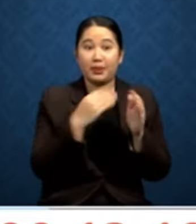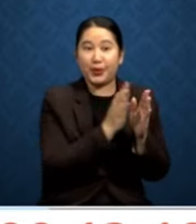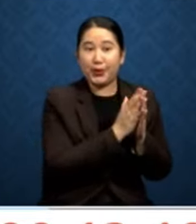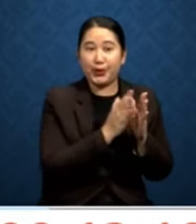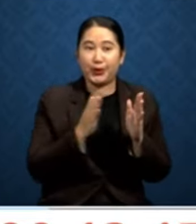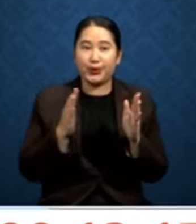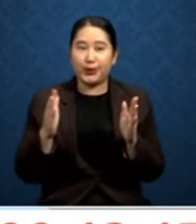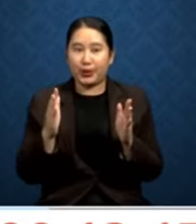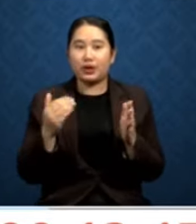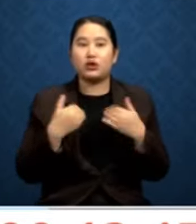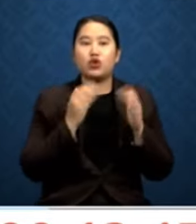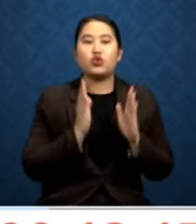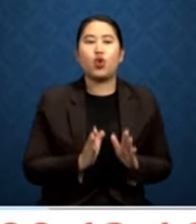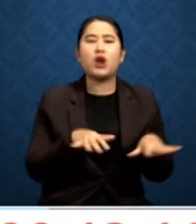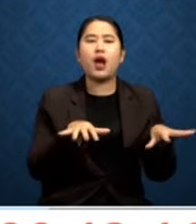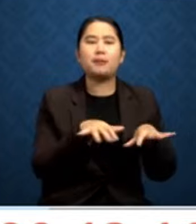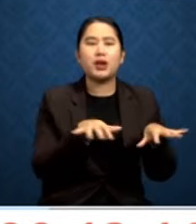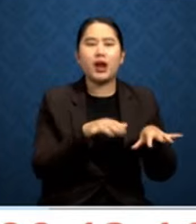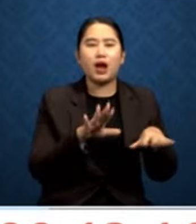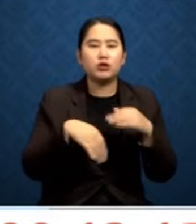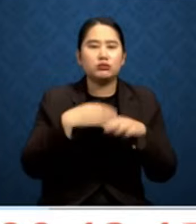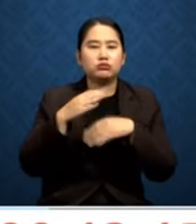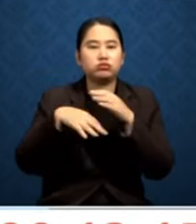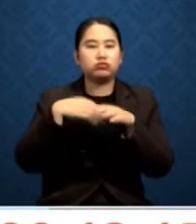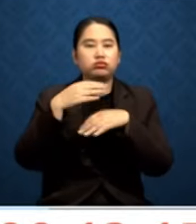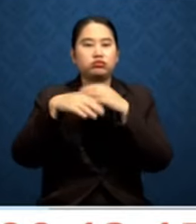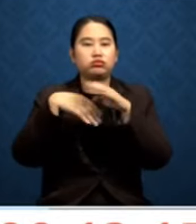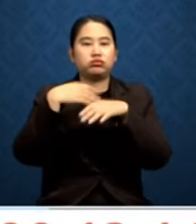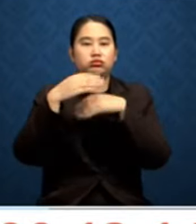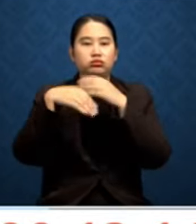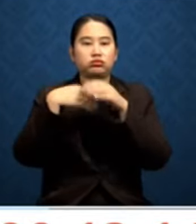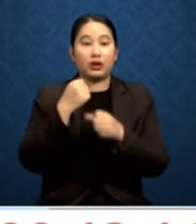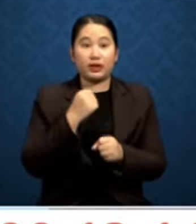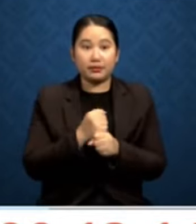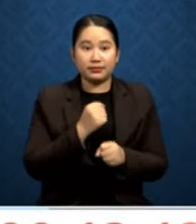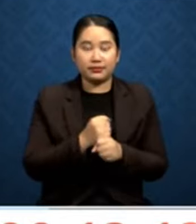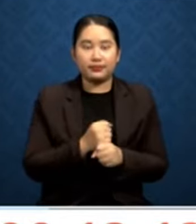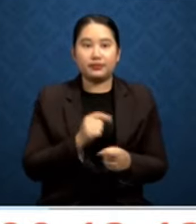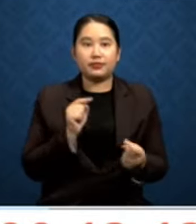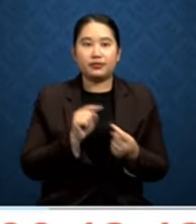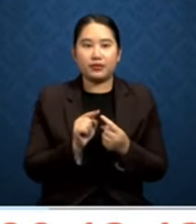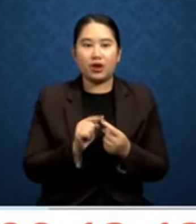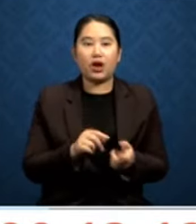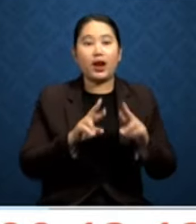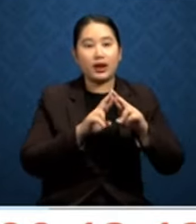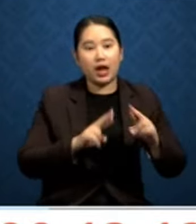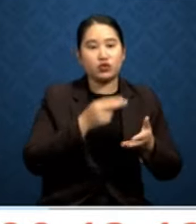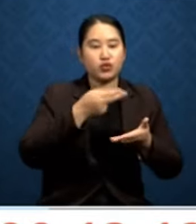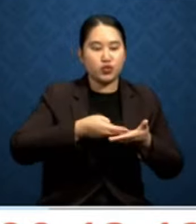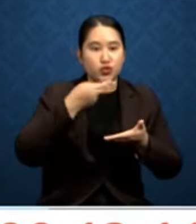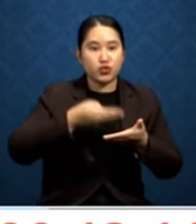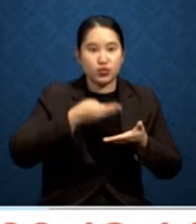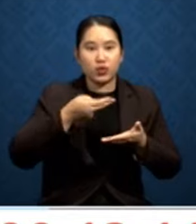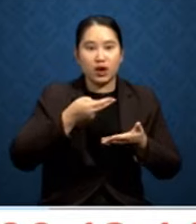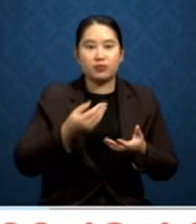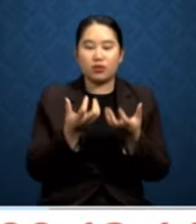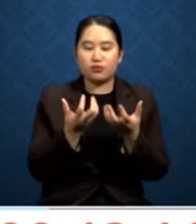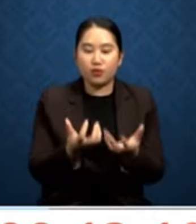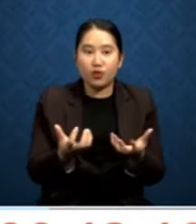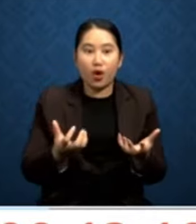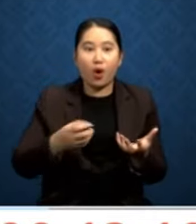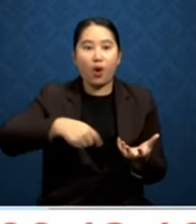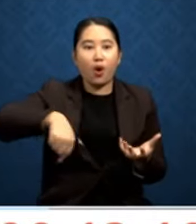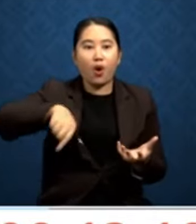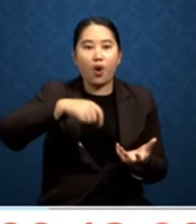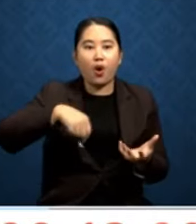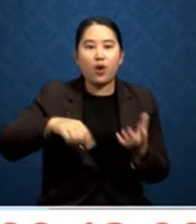จากคนธรมดา ธรรมดาพัฒนามาเรๆ มีการใช้จักวิเตียวมาใช้เป็สิงค้าทมันเหมื